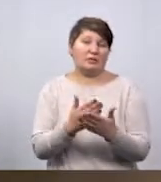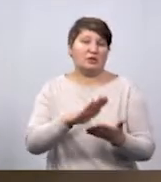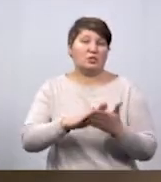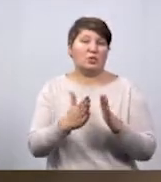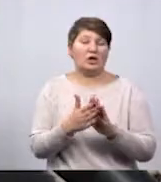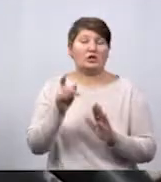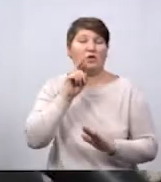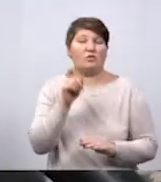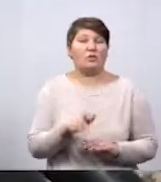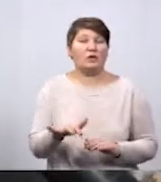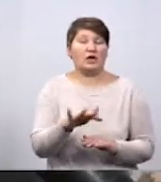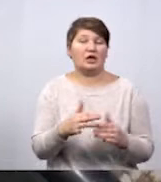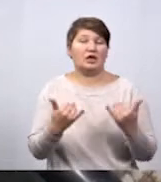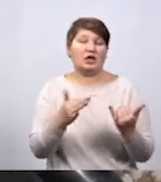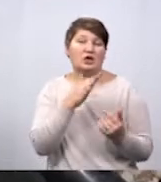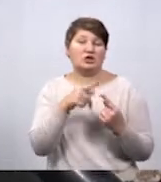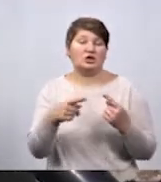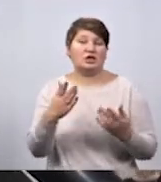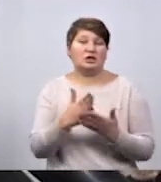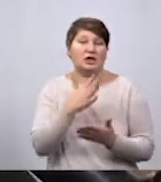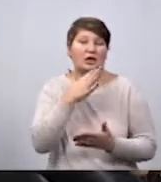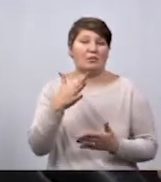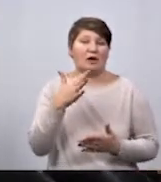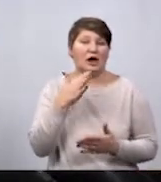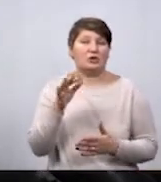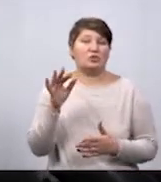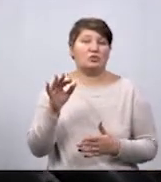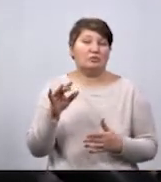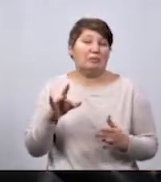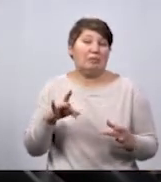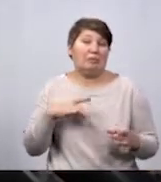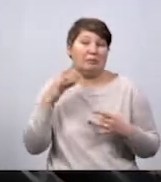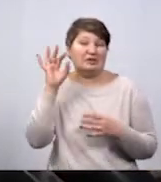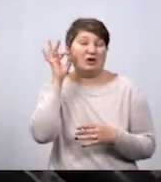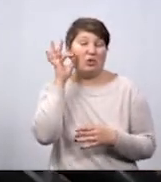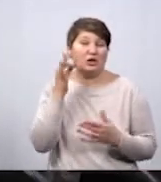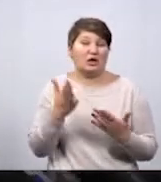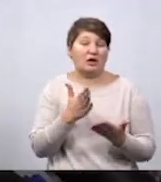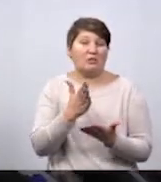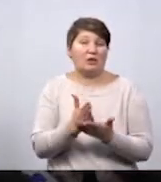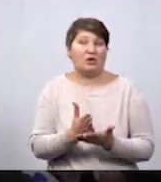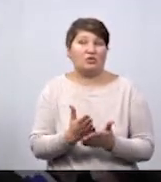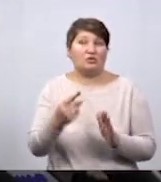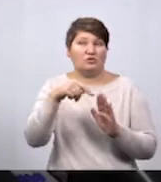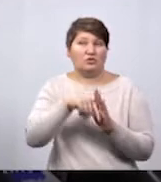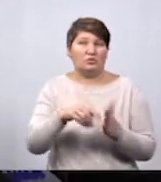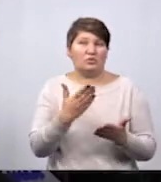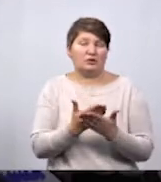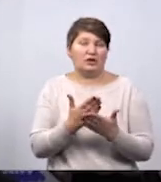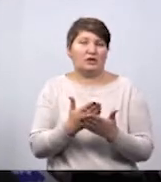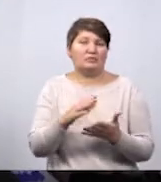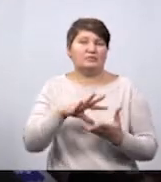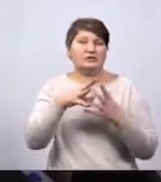країні. На даний час є дуже багато психозів, наприклад, які мають в собі, коли ми їх діагностуємо,